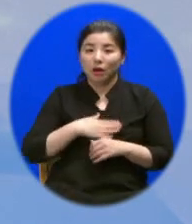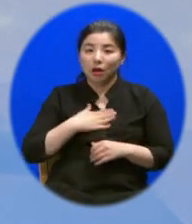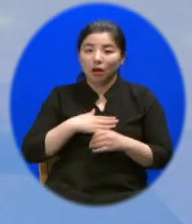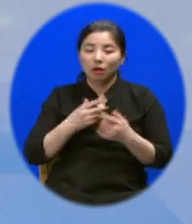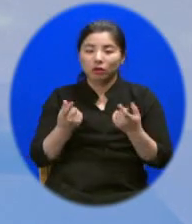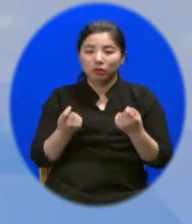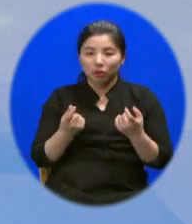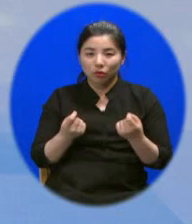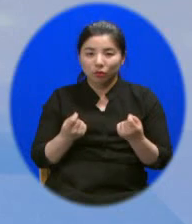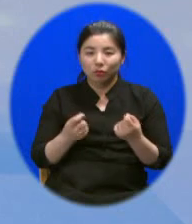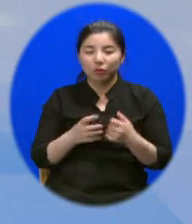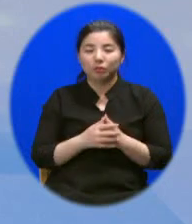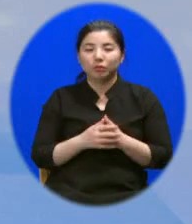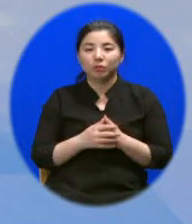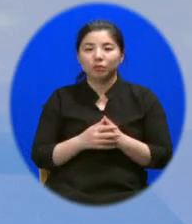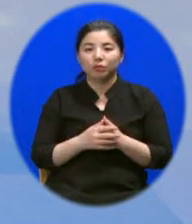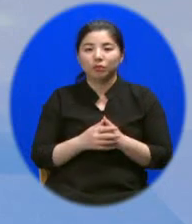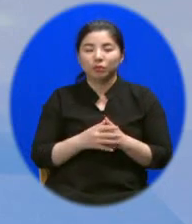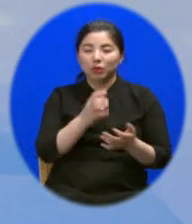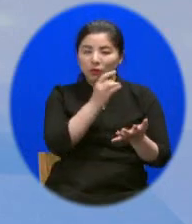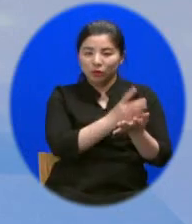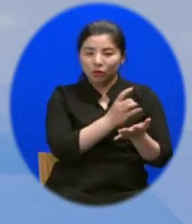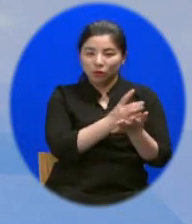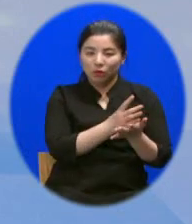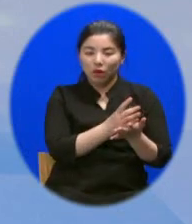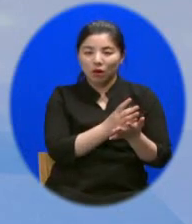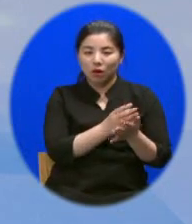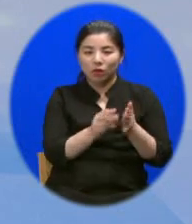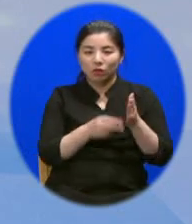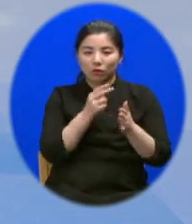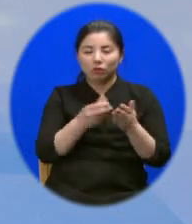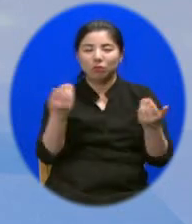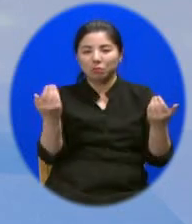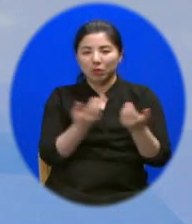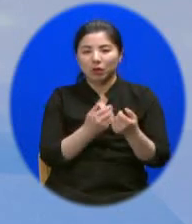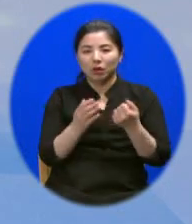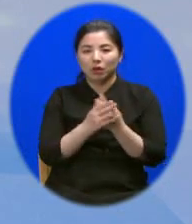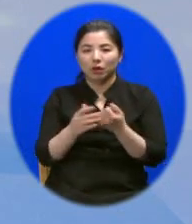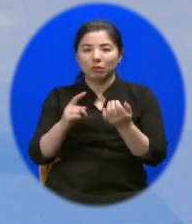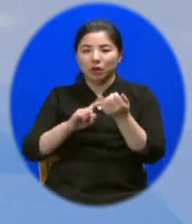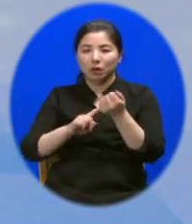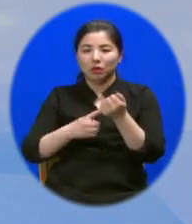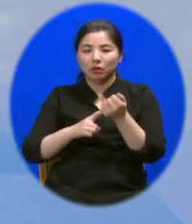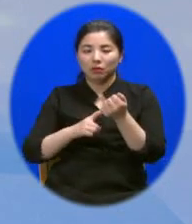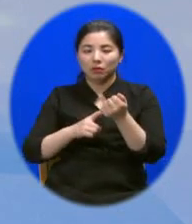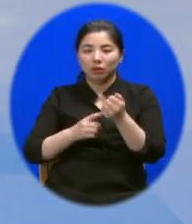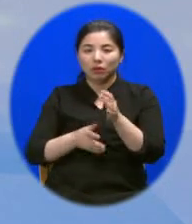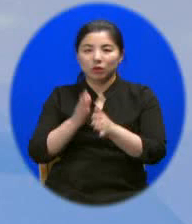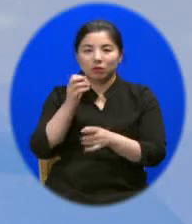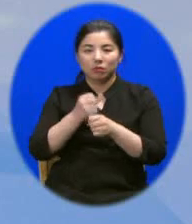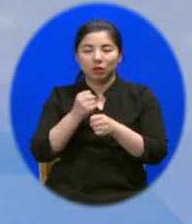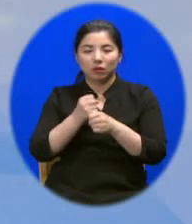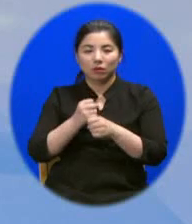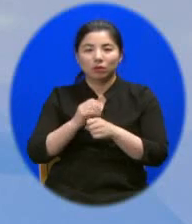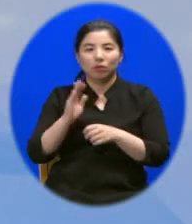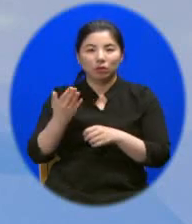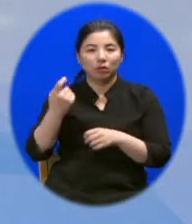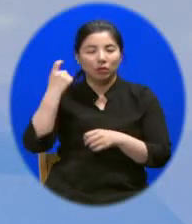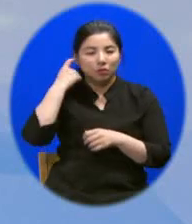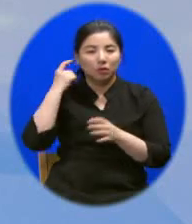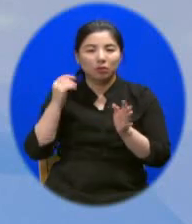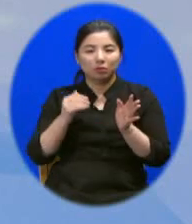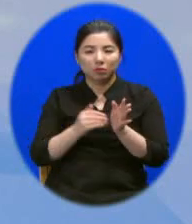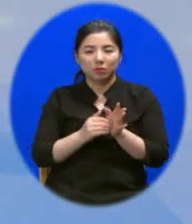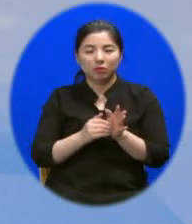청 안에서 철도 유치를 반대하는 바람에 증평 이라는 도시가 만들어 졌다는 이야기를 저널이 쪽